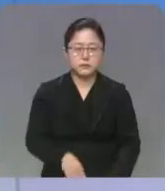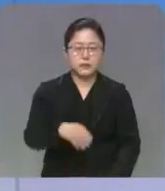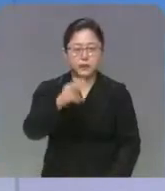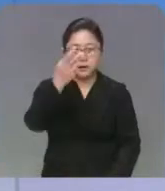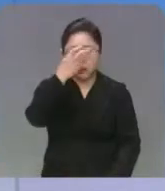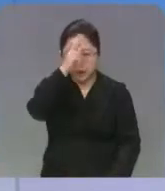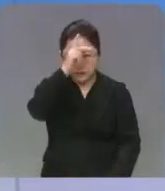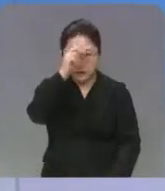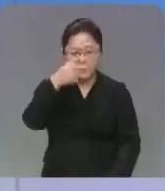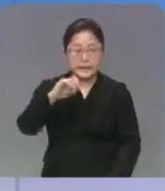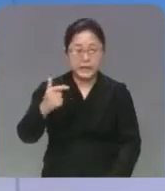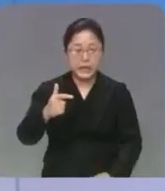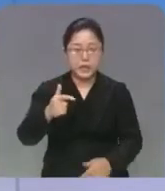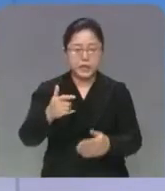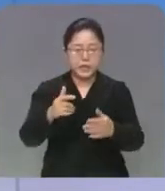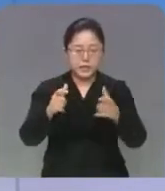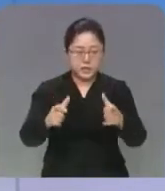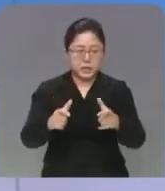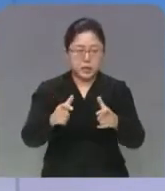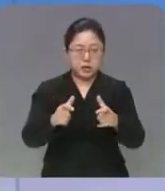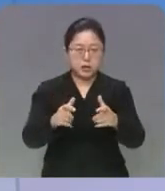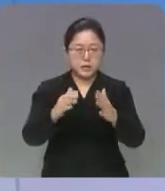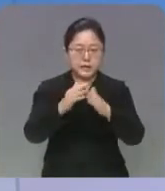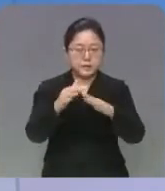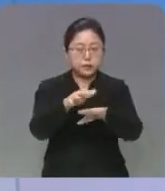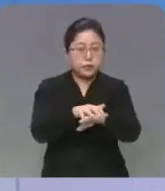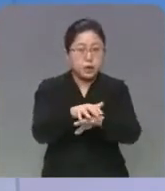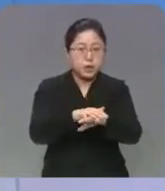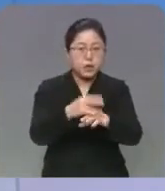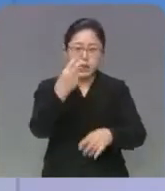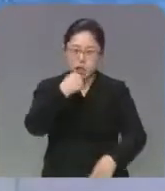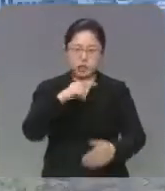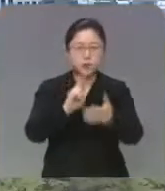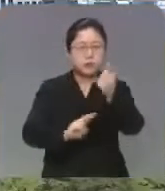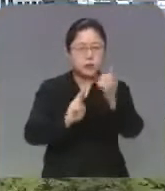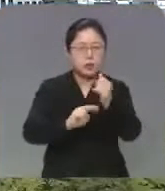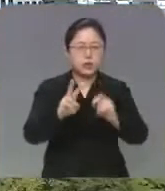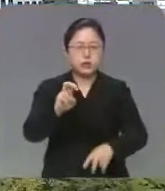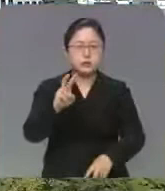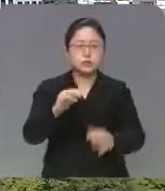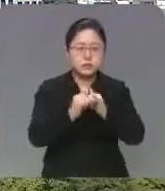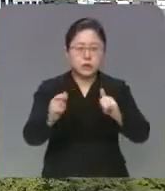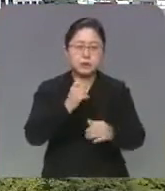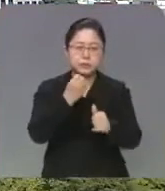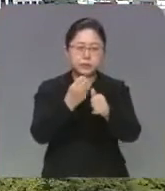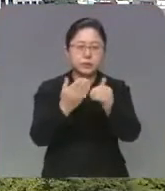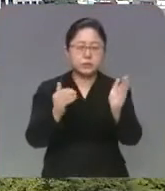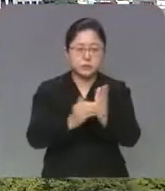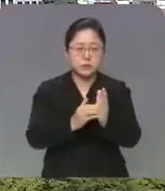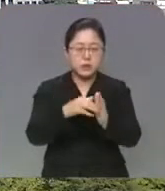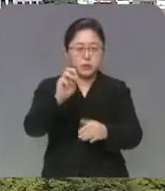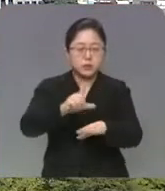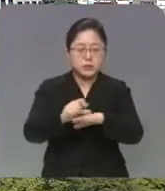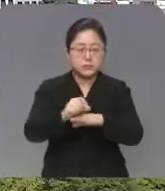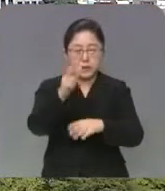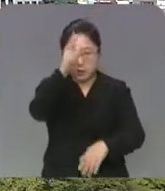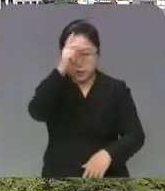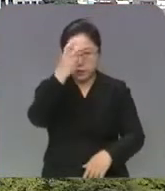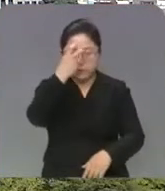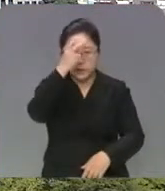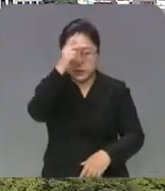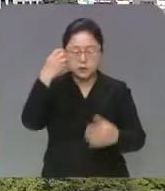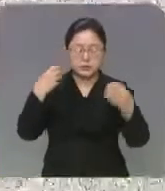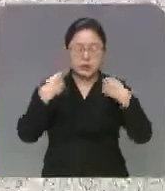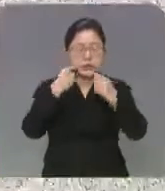검찰이 광주지사 한동 지역주택조합 이중 분양 사기 사건과 관련해서 22명을 기소했습니다. 광주지방검찰청은 사기